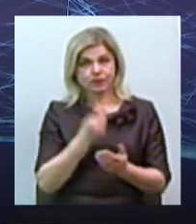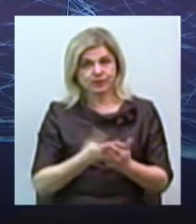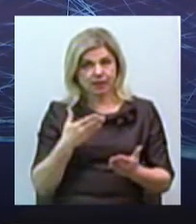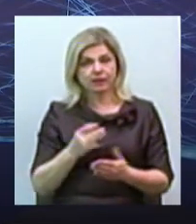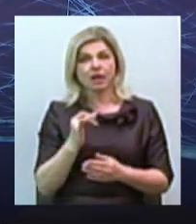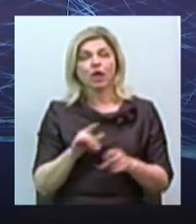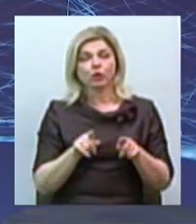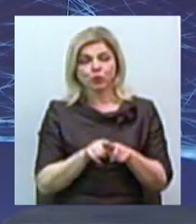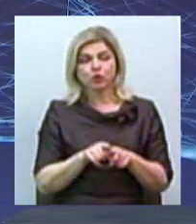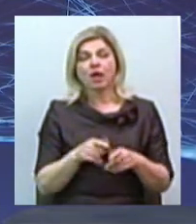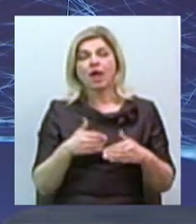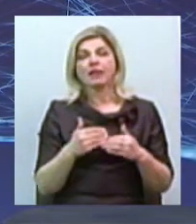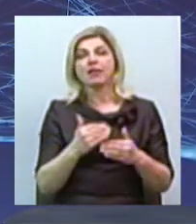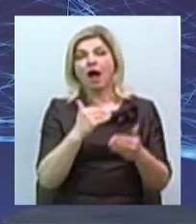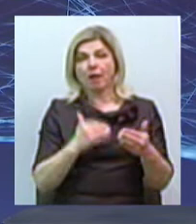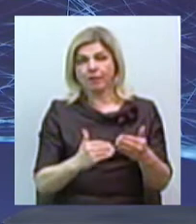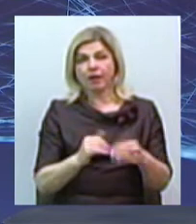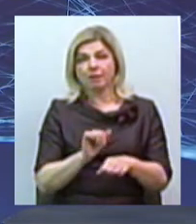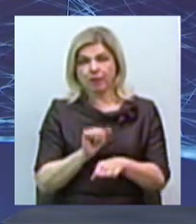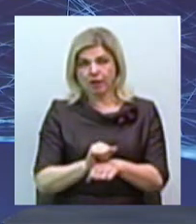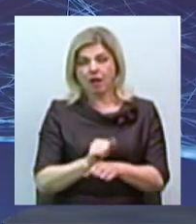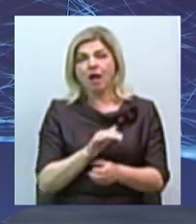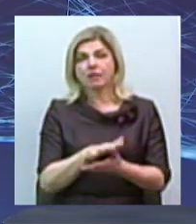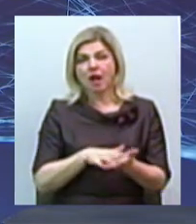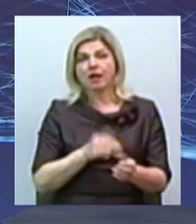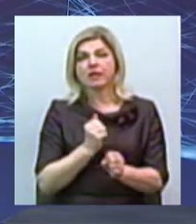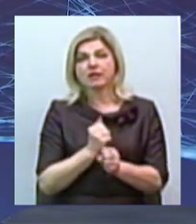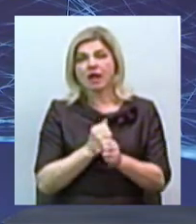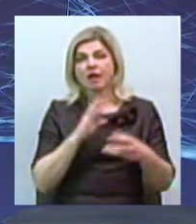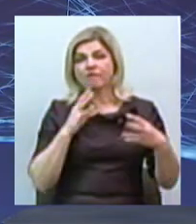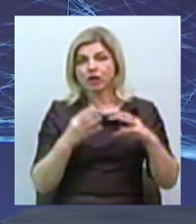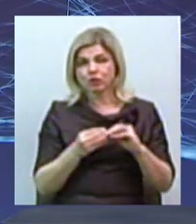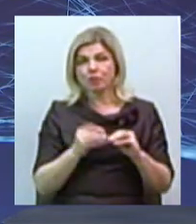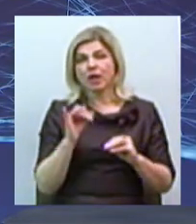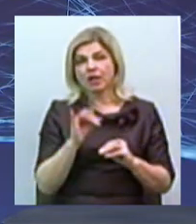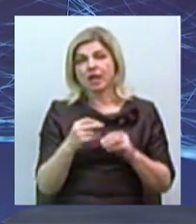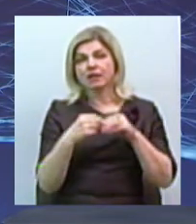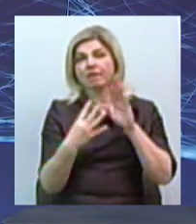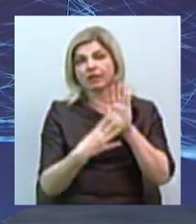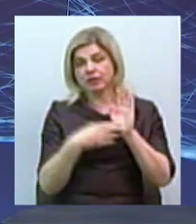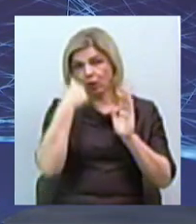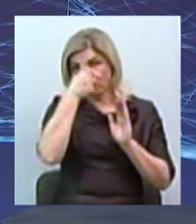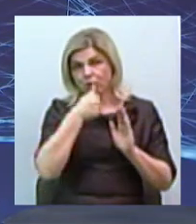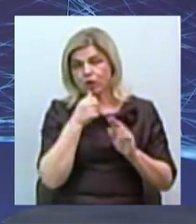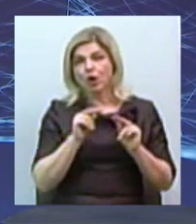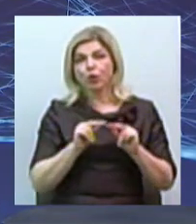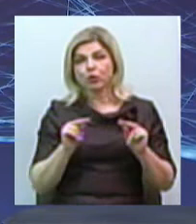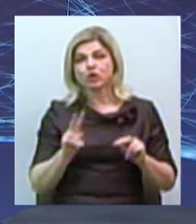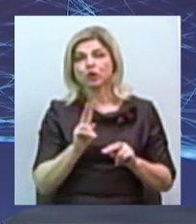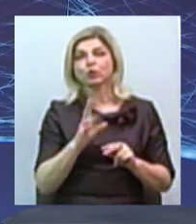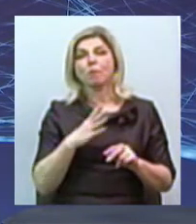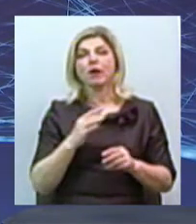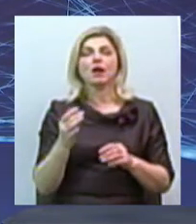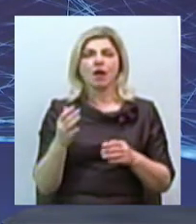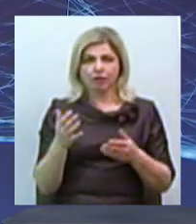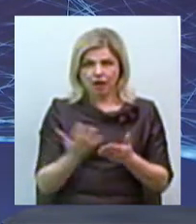теж припинявся, і далі робились висновки, і нарешті у 19-му році вчителі, які здолали успішно перший етап